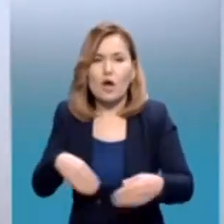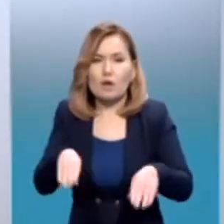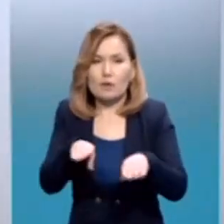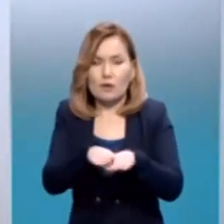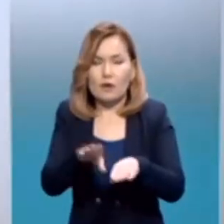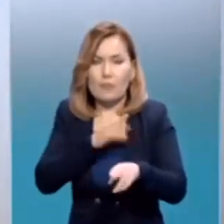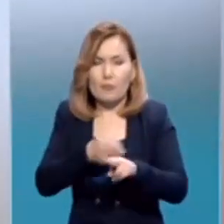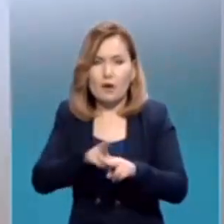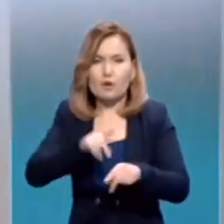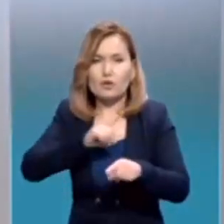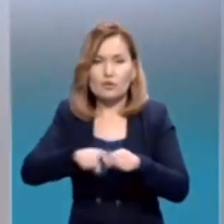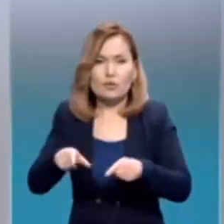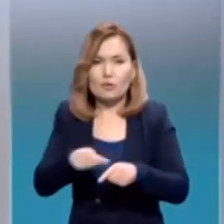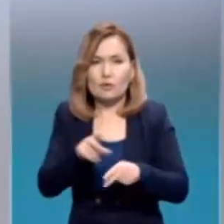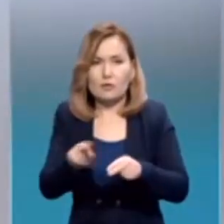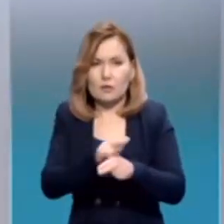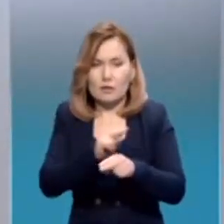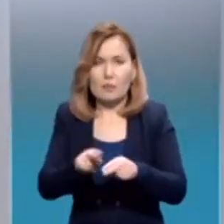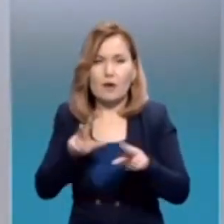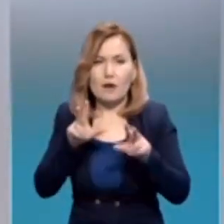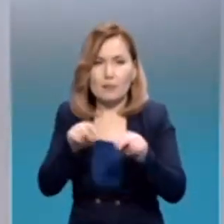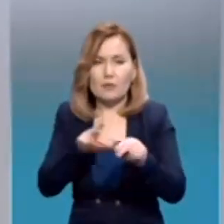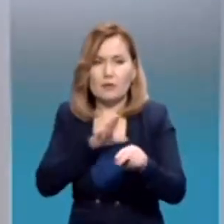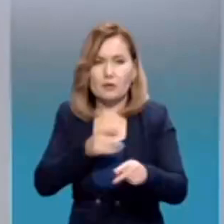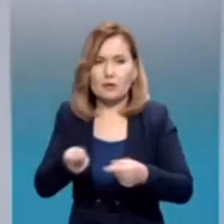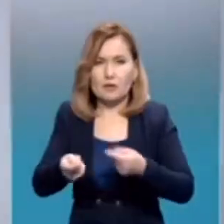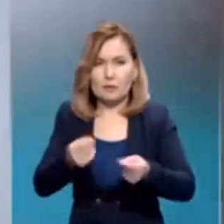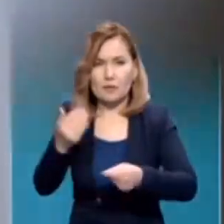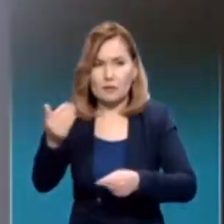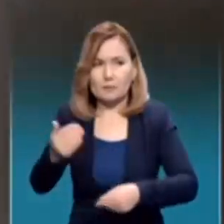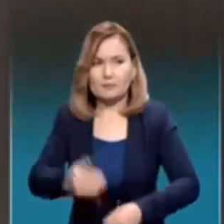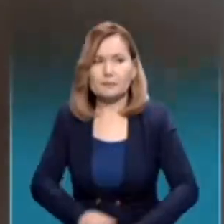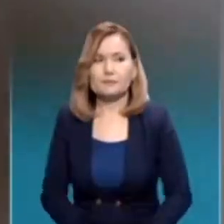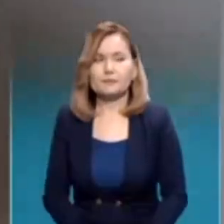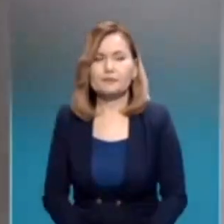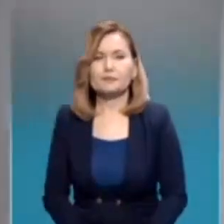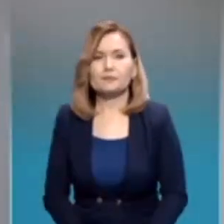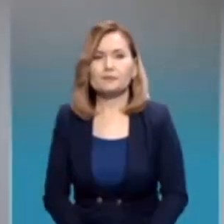беті қайтқасын істелетінін айтты. Жақсыбек Кемал, Аманжол Айтмағанбетов, Ақтөбе облысынан.